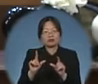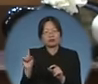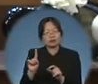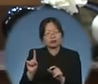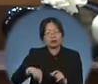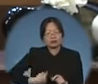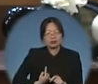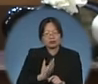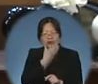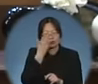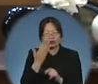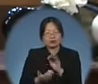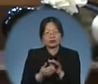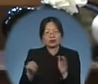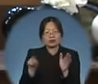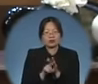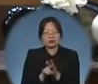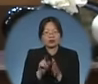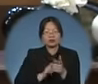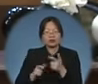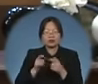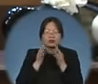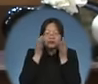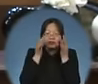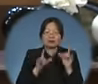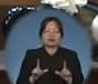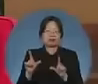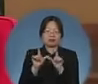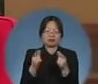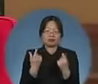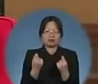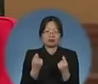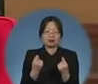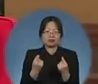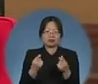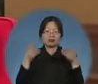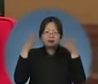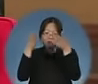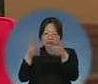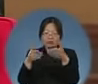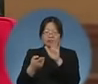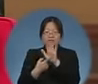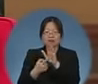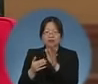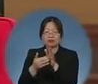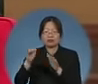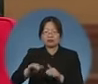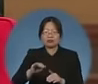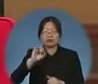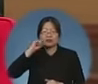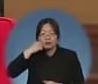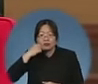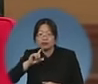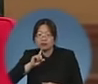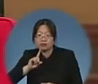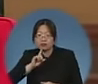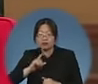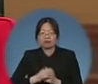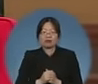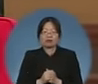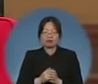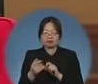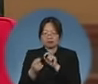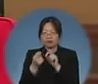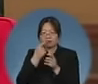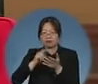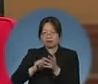무엇인가 자아 실현을 위해 더 노력하는 삶, 뭐 이런 쪽을 많이 말했는데 그건 굉장히 어렵단 말이에요. 어렵죠.